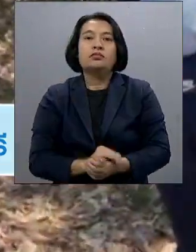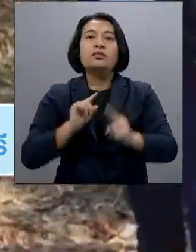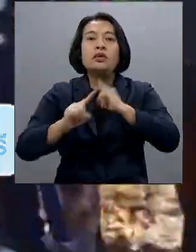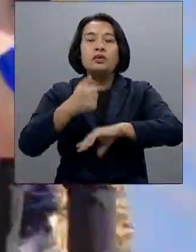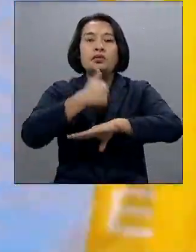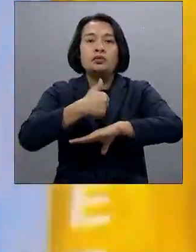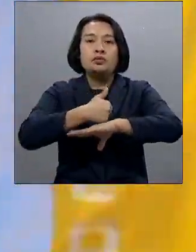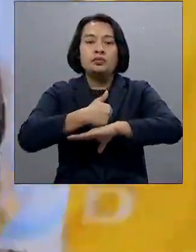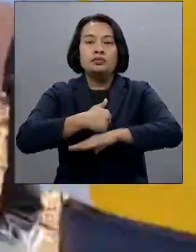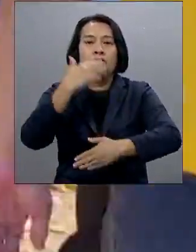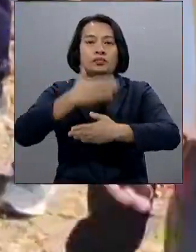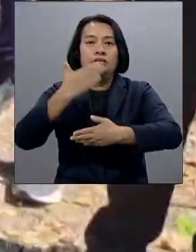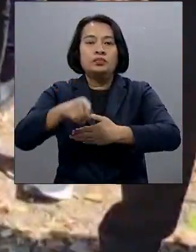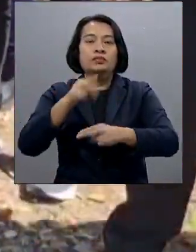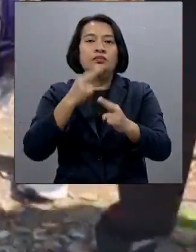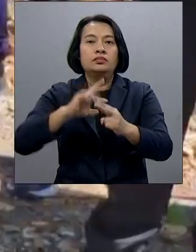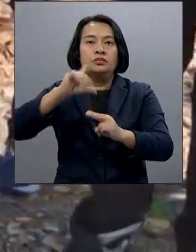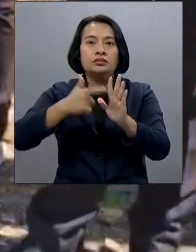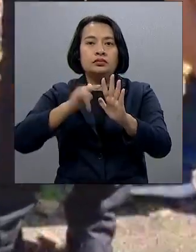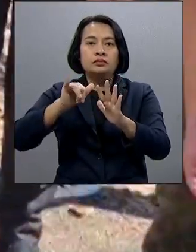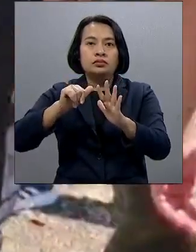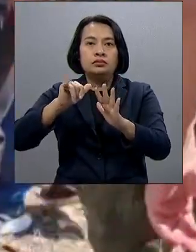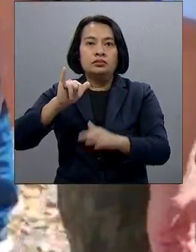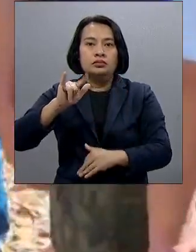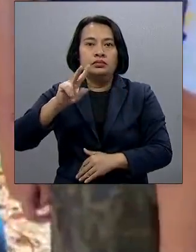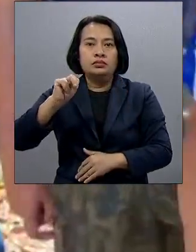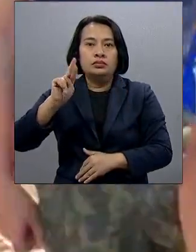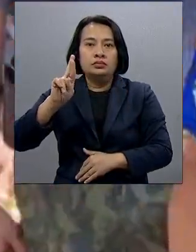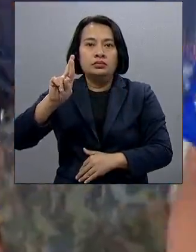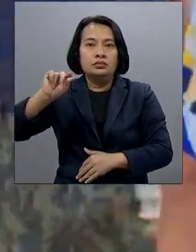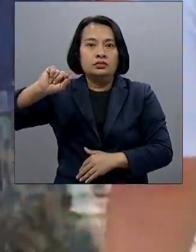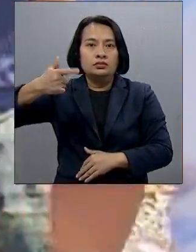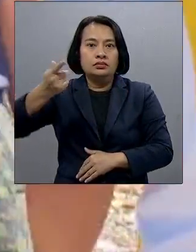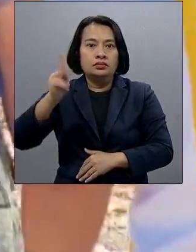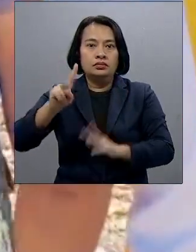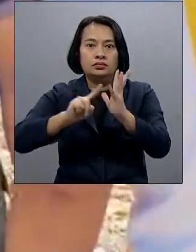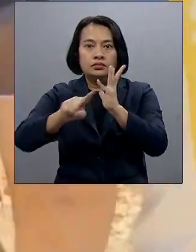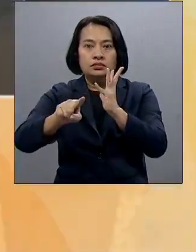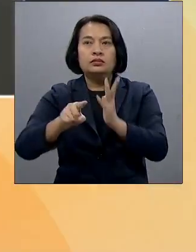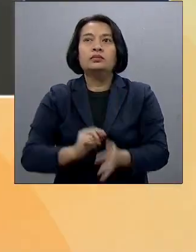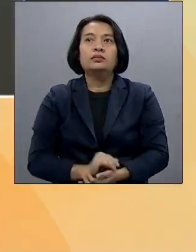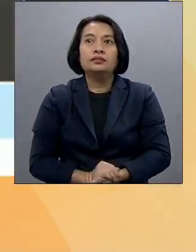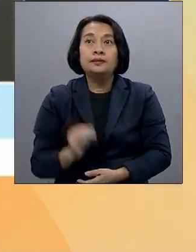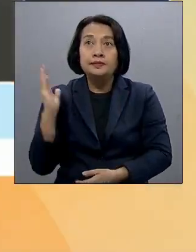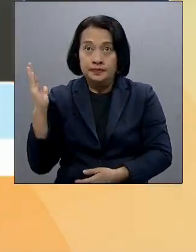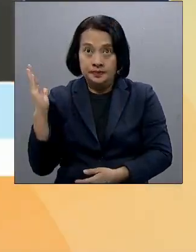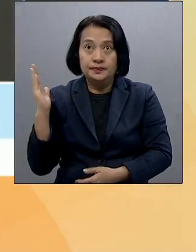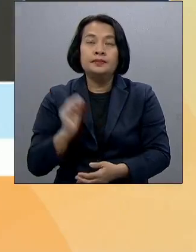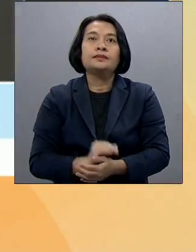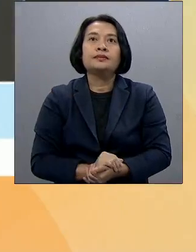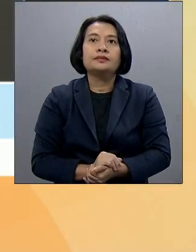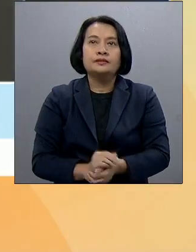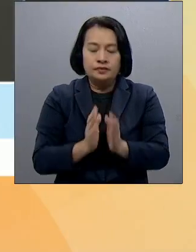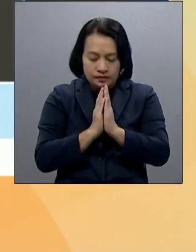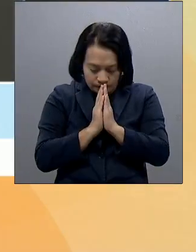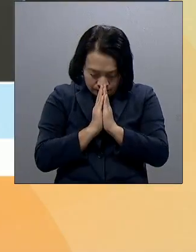การเขื่อนศรีนครินทร์นะคะท่านชานรงค์จันทมงคลค่ะท่านผอ.ชานรงค์คะสวัสดีค่ะ ครับสวัสดีครับ